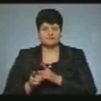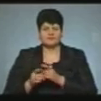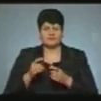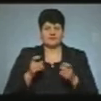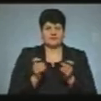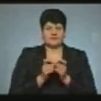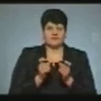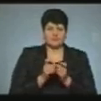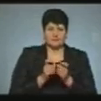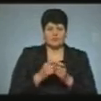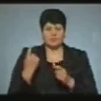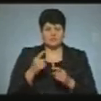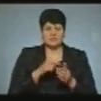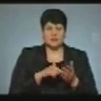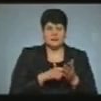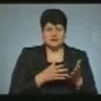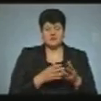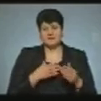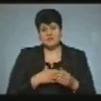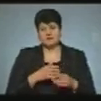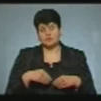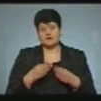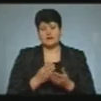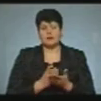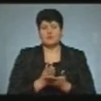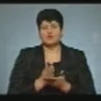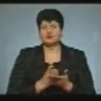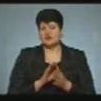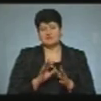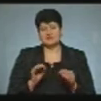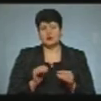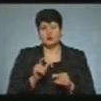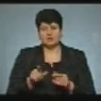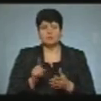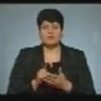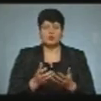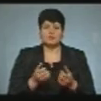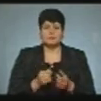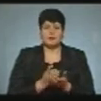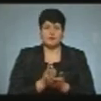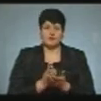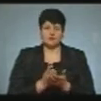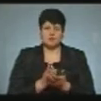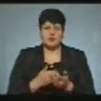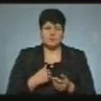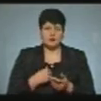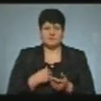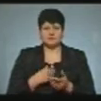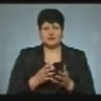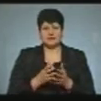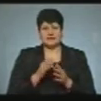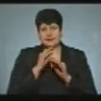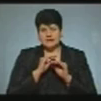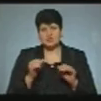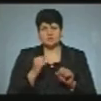непорозуміння областю і містом. Їм важливо, щоб були надані послуги. Ми за це і стоїмо, що люди мають отримувати послуги, а ми якомога тихіше